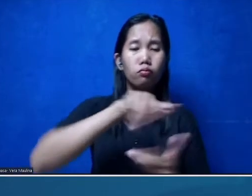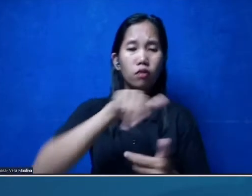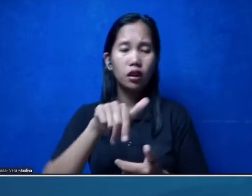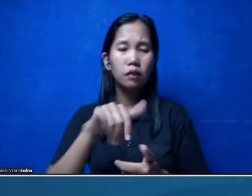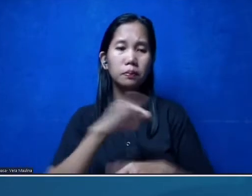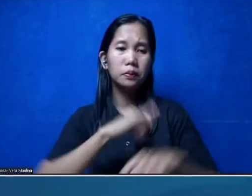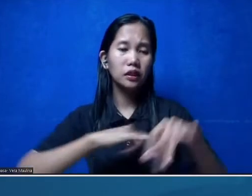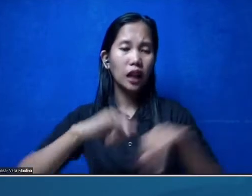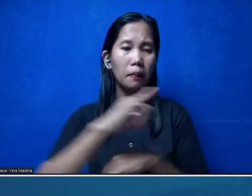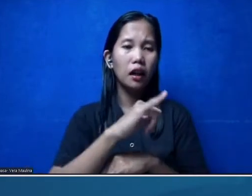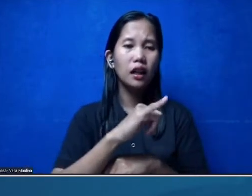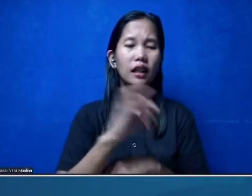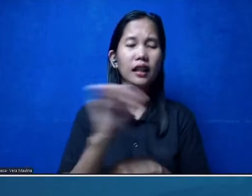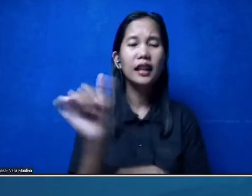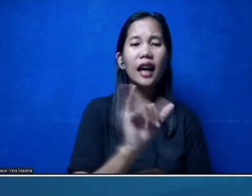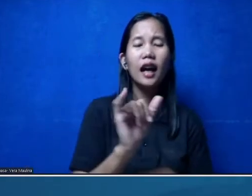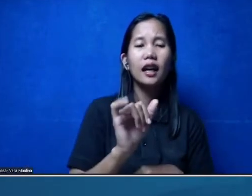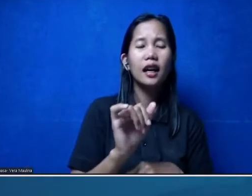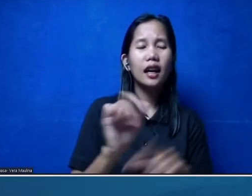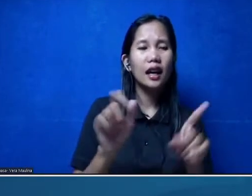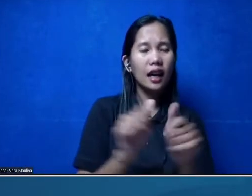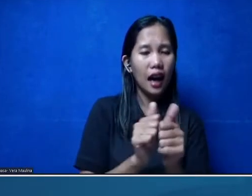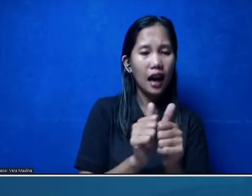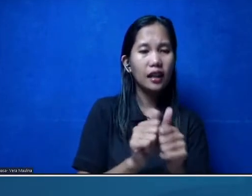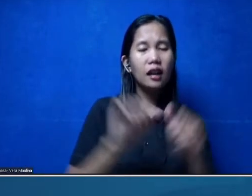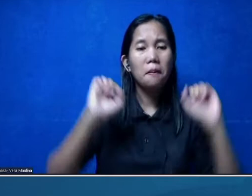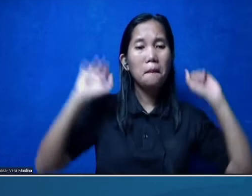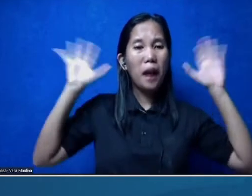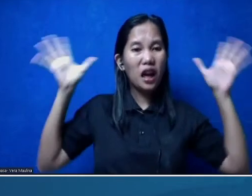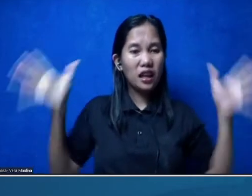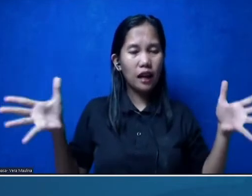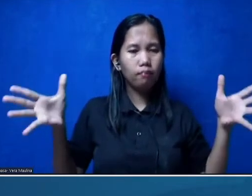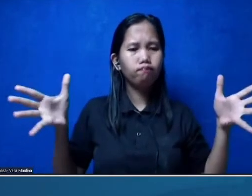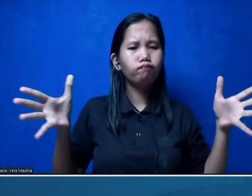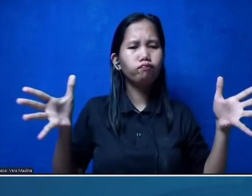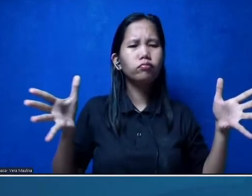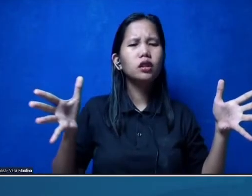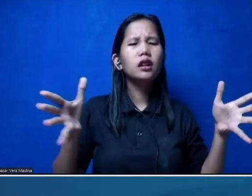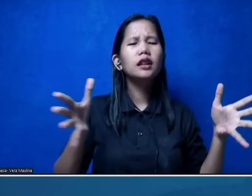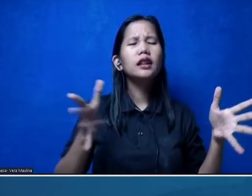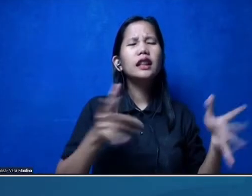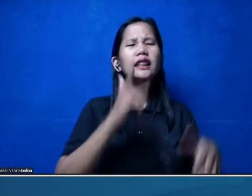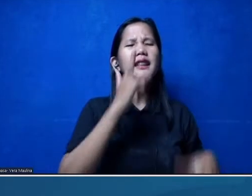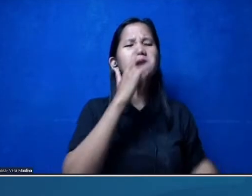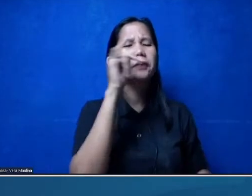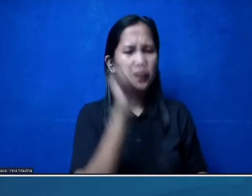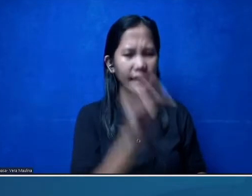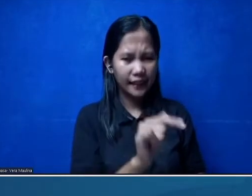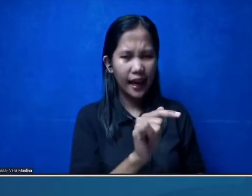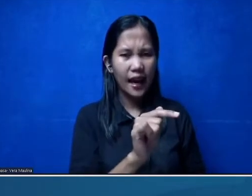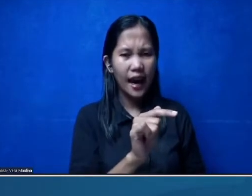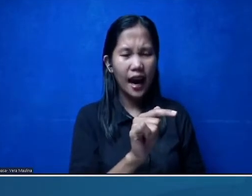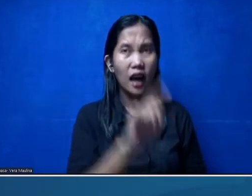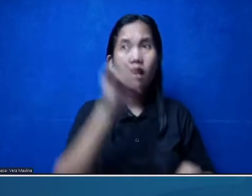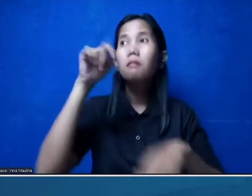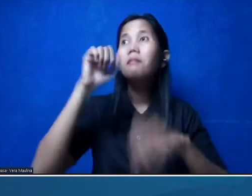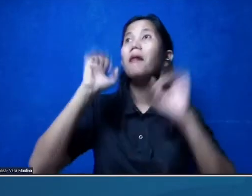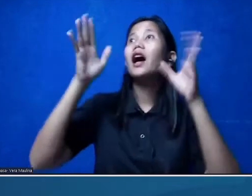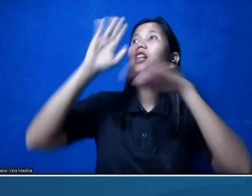dicatat para buah 12 4 bahwa dia mereka terpengaruh oleh karena rayuan